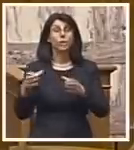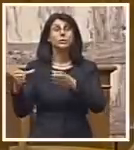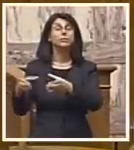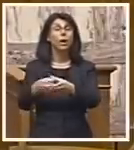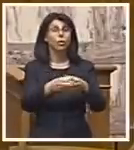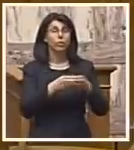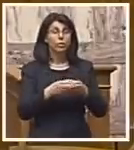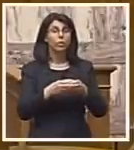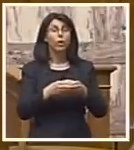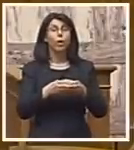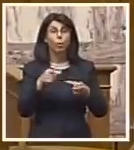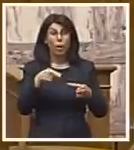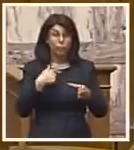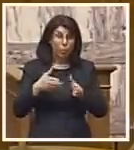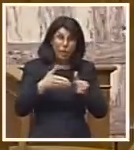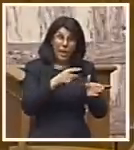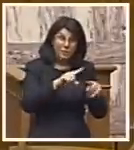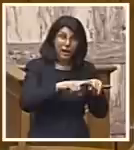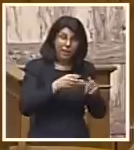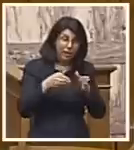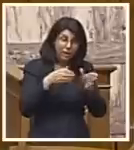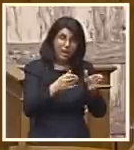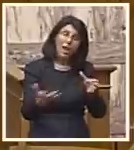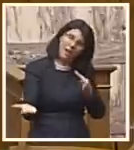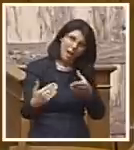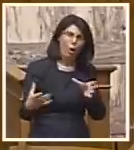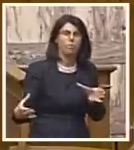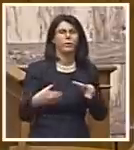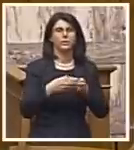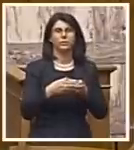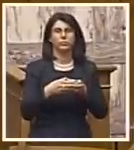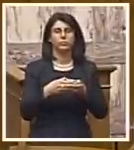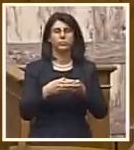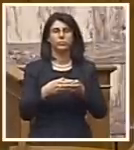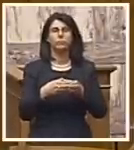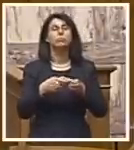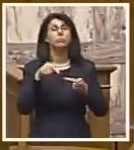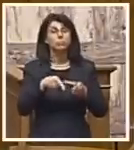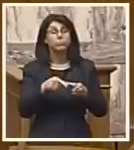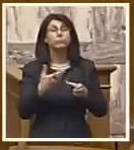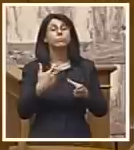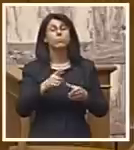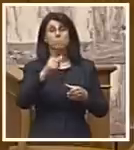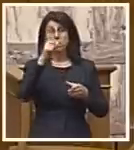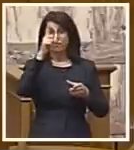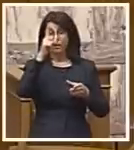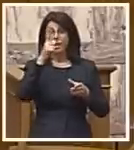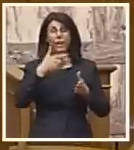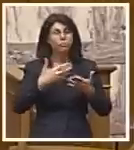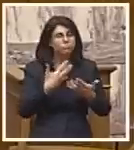επιλέγουν αυτή την πορεία να συστρατευθούν σε αυτή την περήφανη και πατριωτική